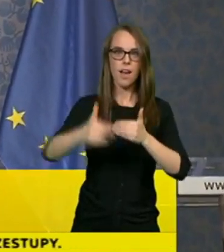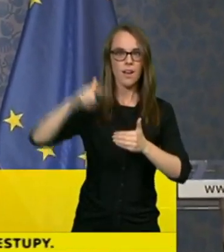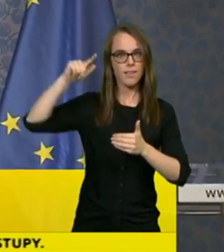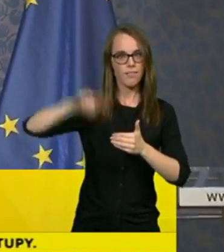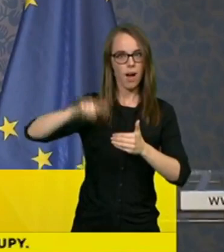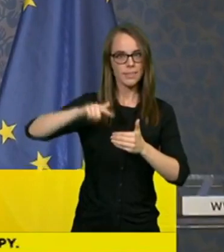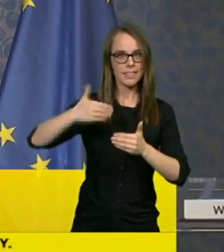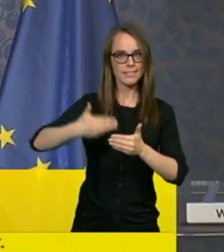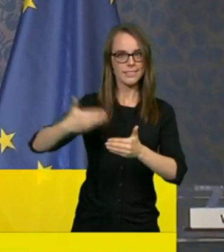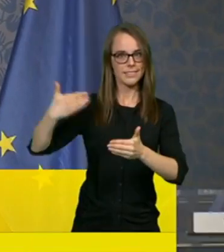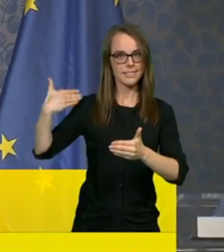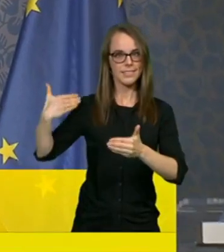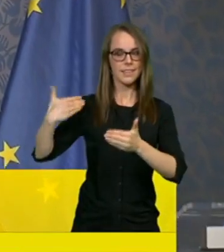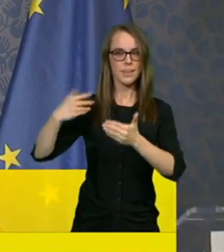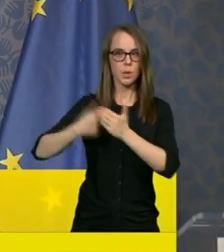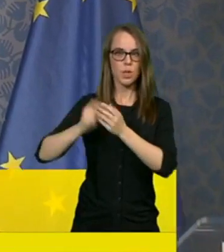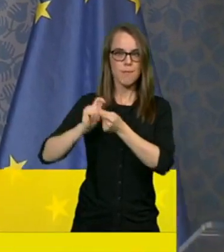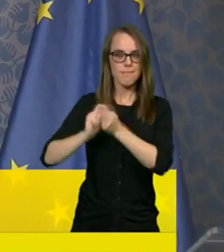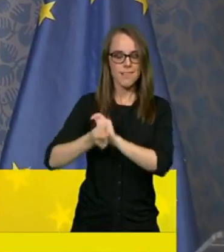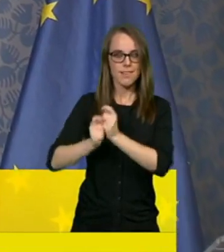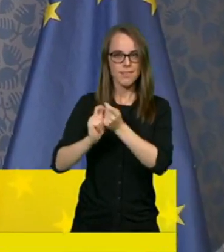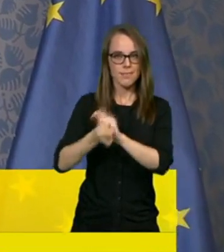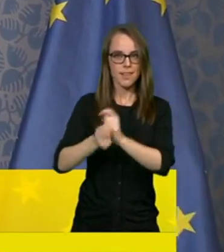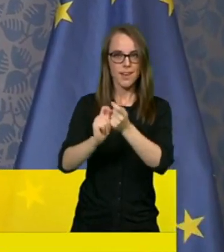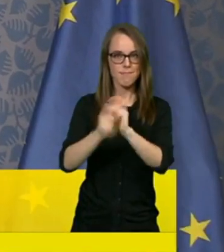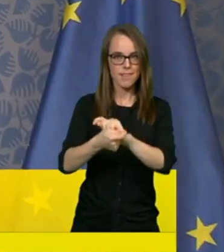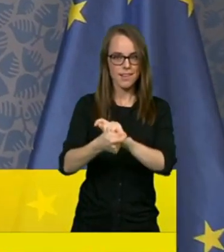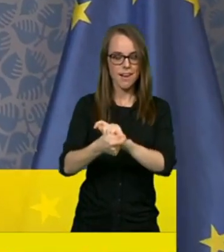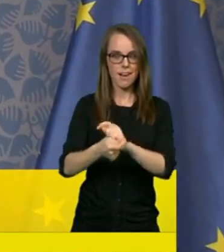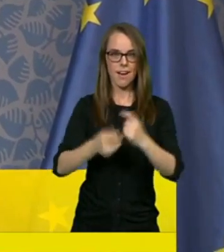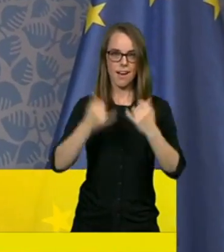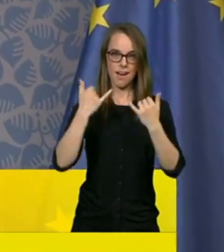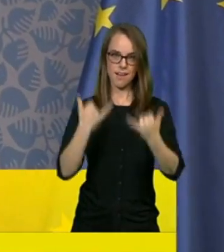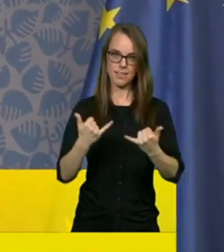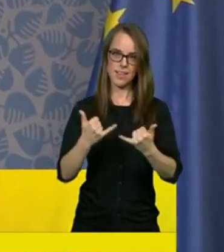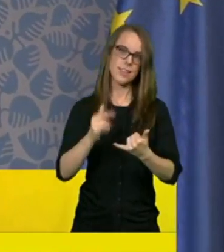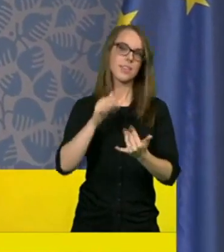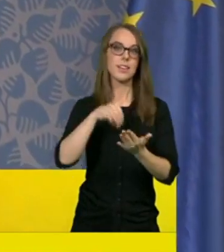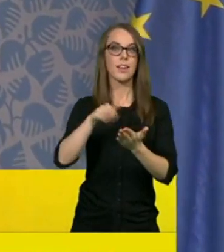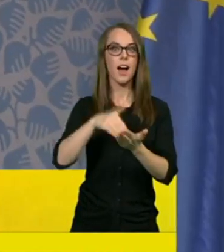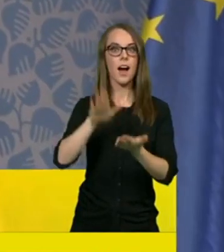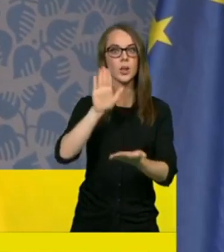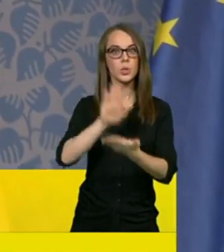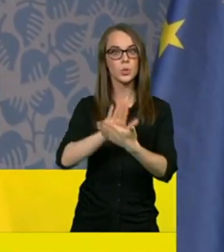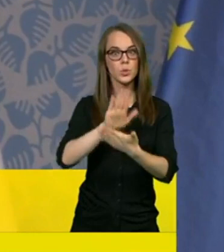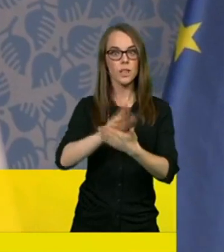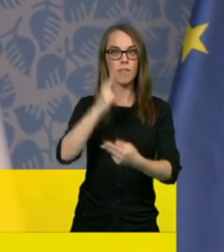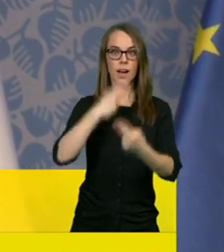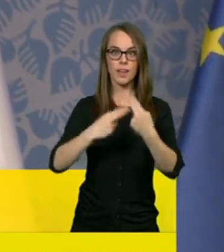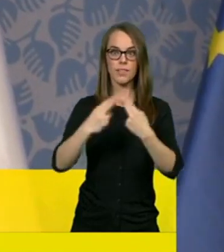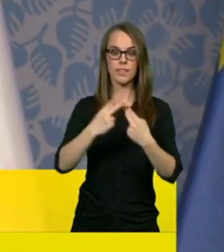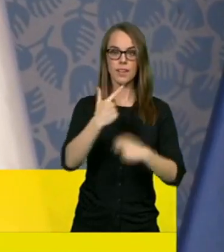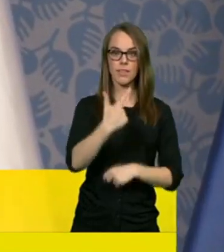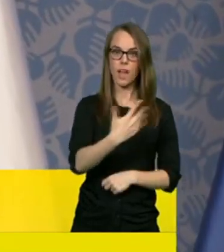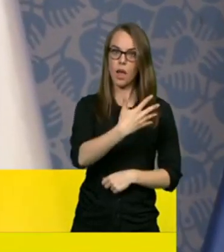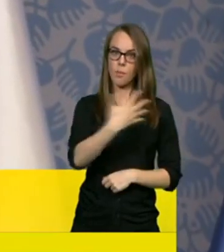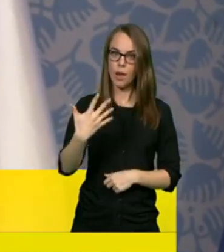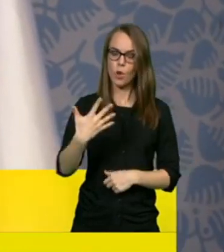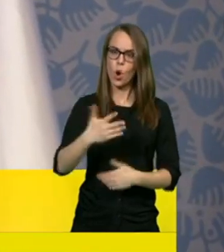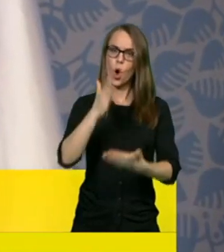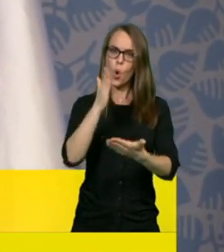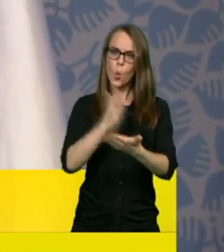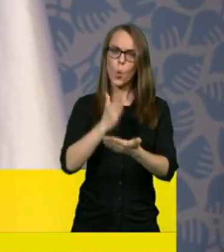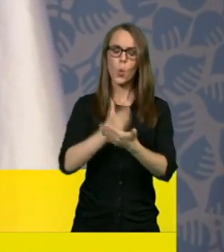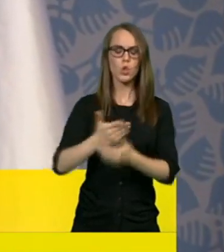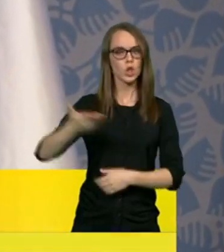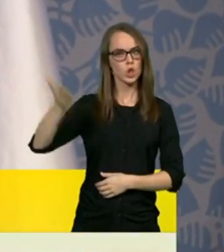se ptám, proč tedy teď je nutné na tom harmonogramu lpět a trvat až do toho 25. května, když tam byly různé výjimky předtím, kde ten harmonogram tady